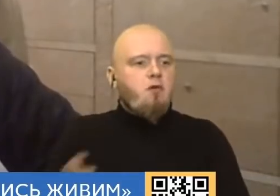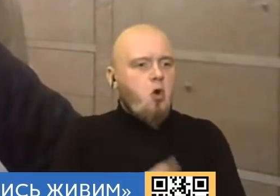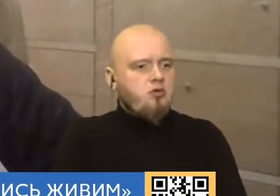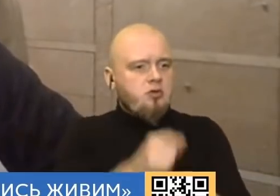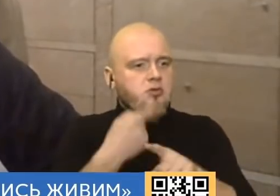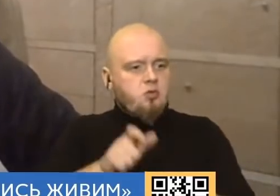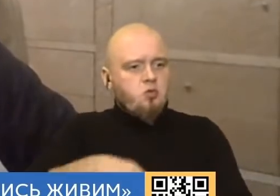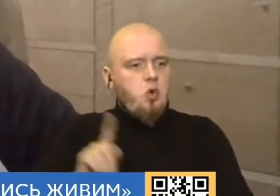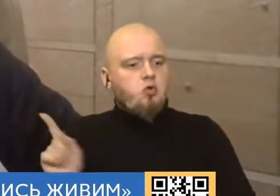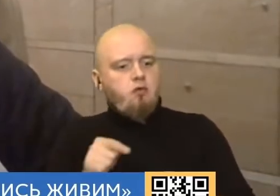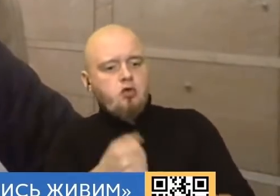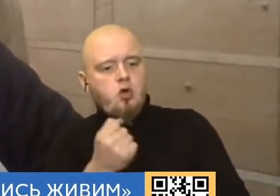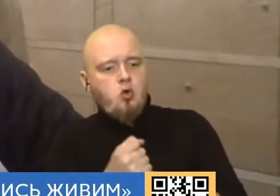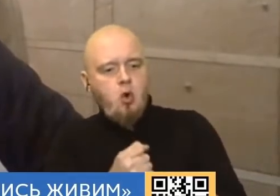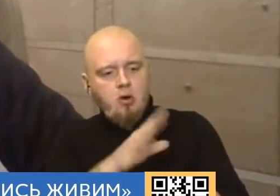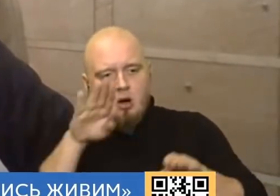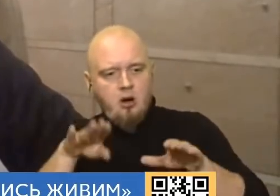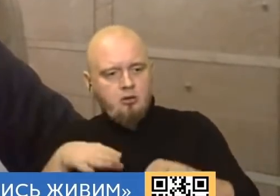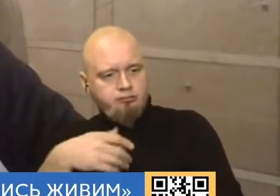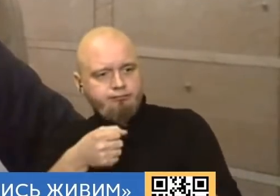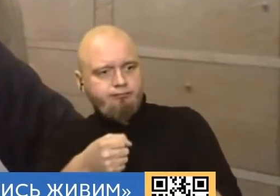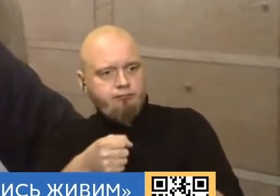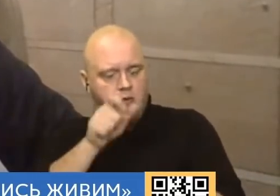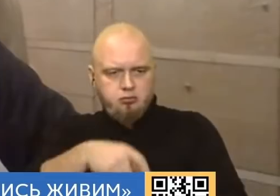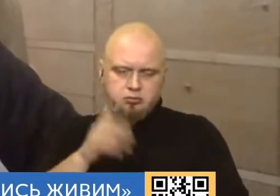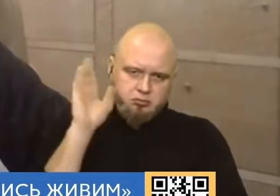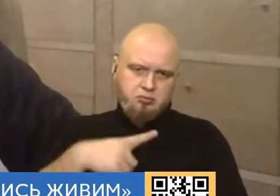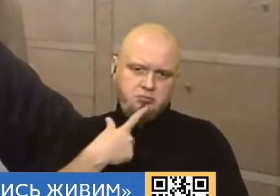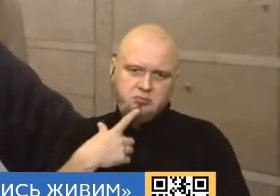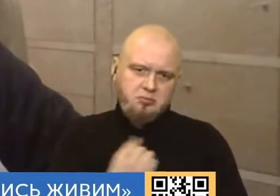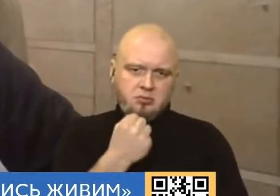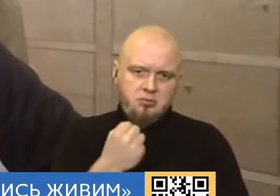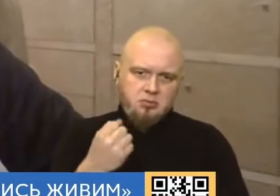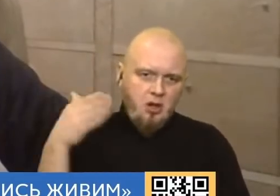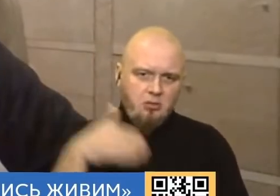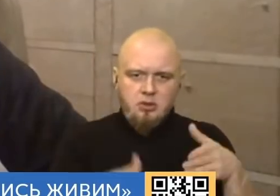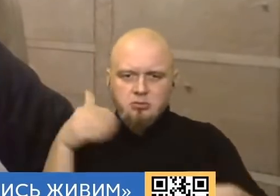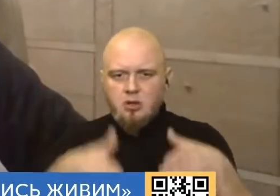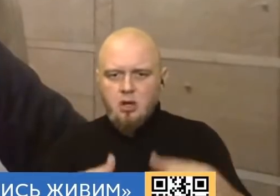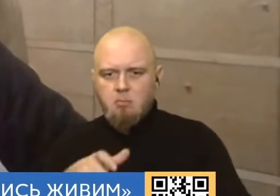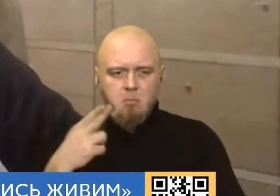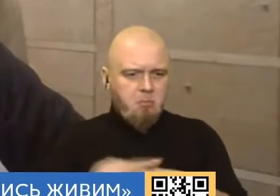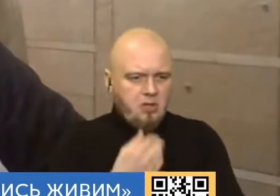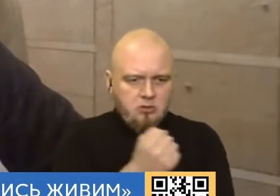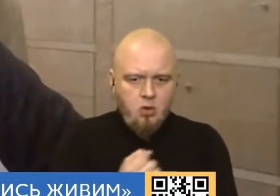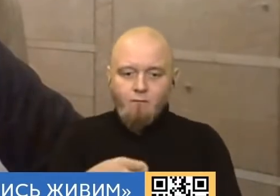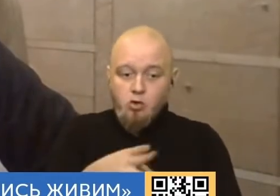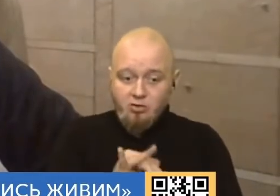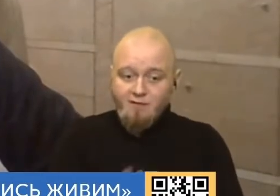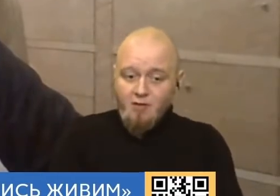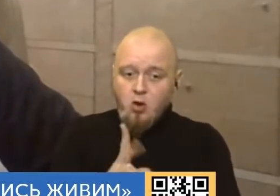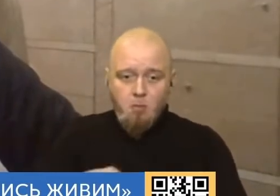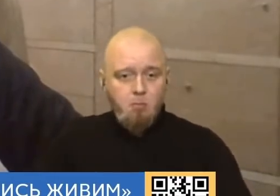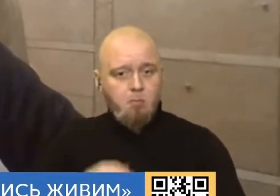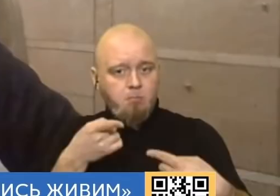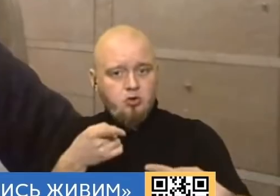ці люди? Що вони роблять під домами автоматів, під загрозою смерті, без зброї? Вони виходять протистояти